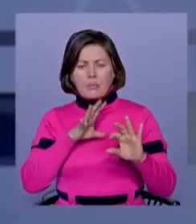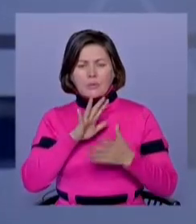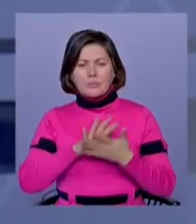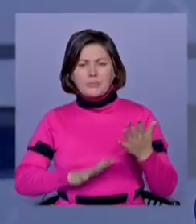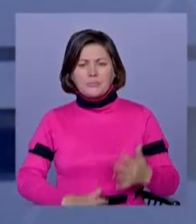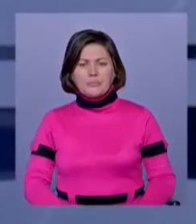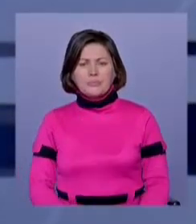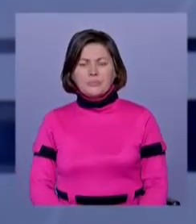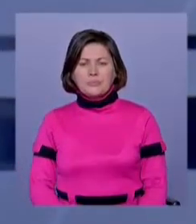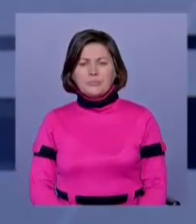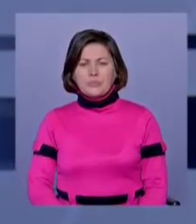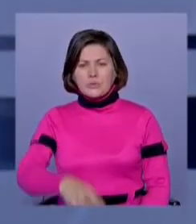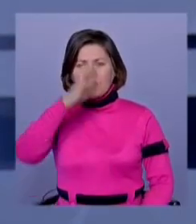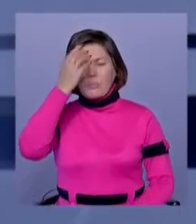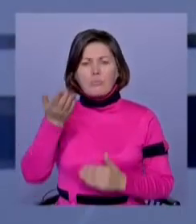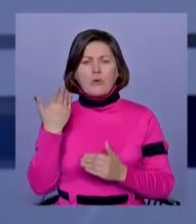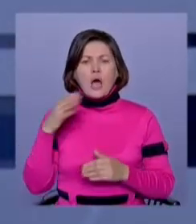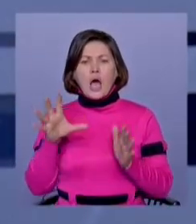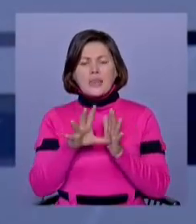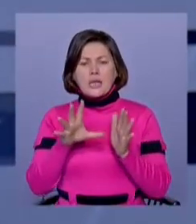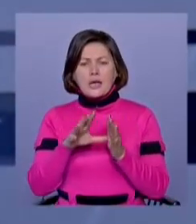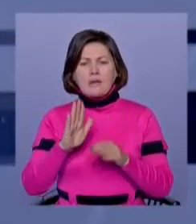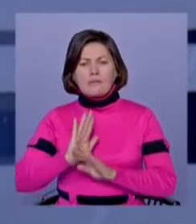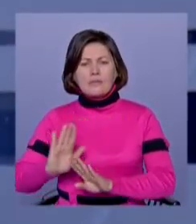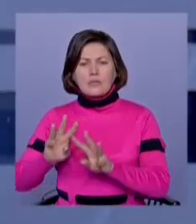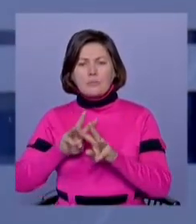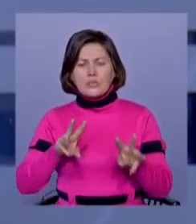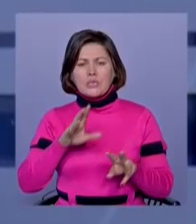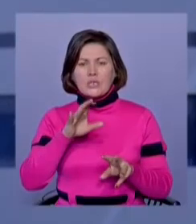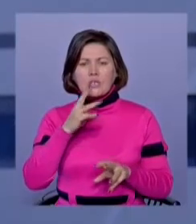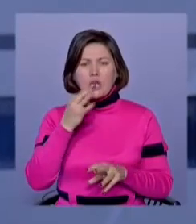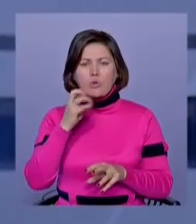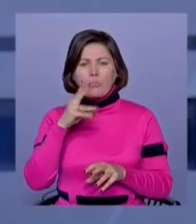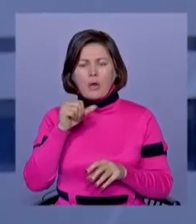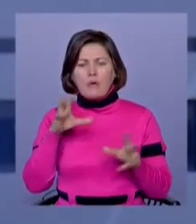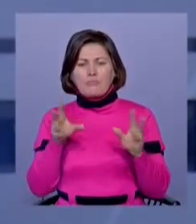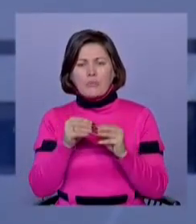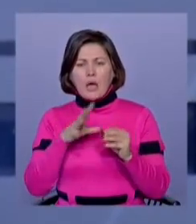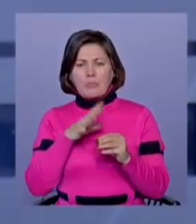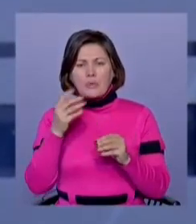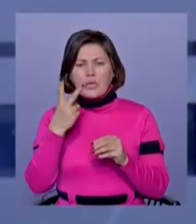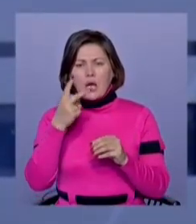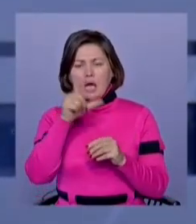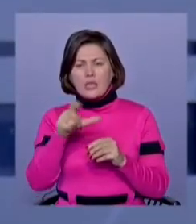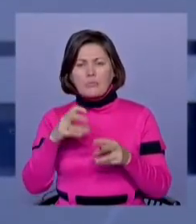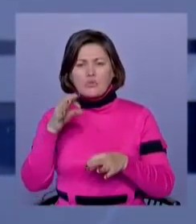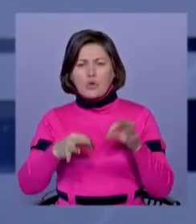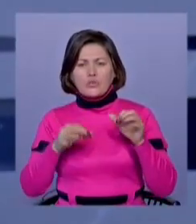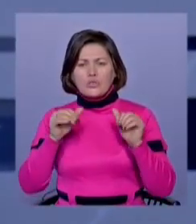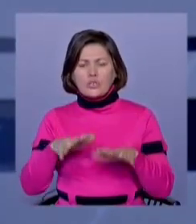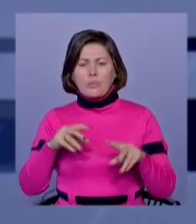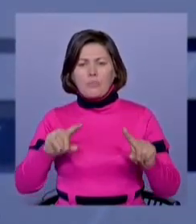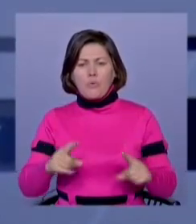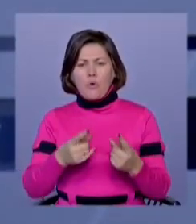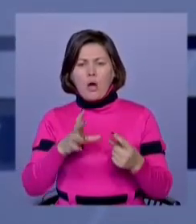жалғастырамыз. Еліміздің бұрынғы энергетика вице-министрі Анатолий Шкарупамен бірге тағы екі адам сот шешімімен